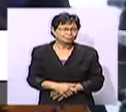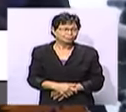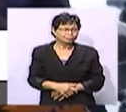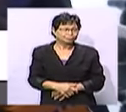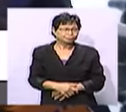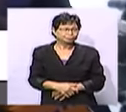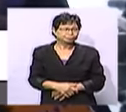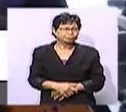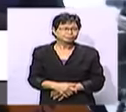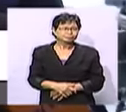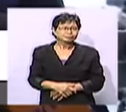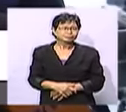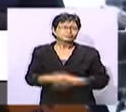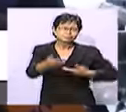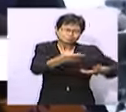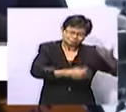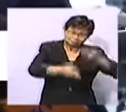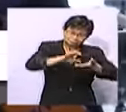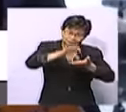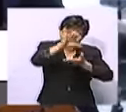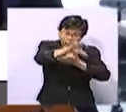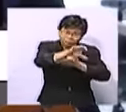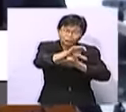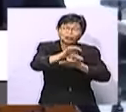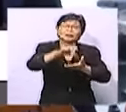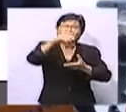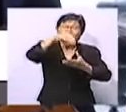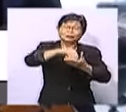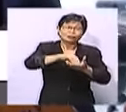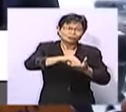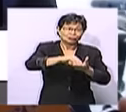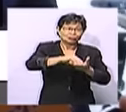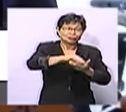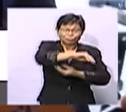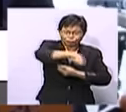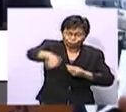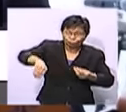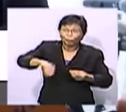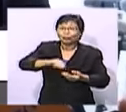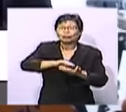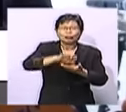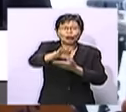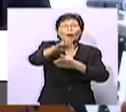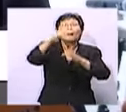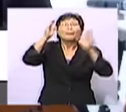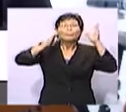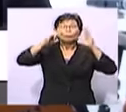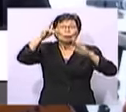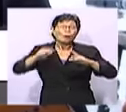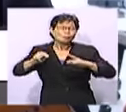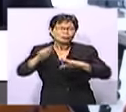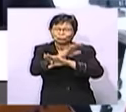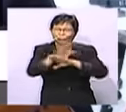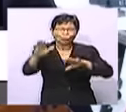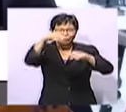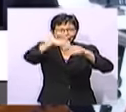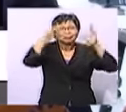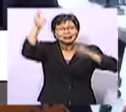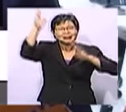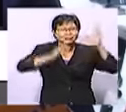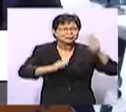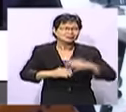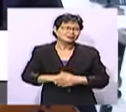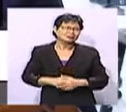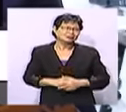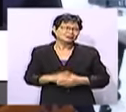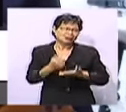And among other things, trade and investment money will flow into Vietnam and not into Malaysia. Huge problem for Malaysia. So it needs to be in. It